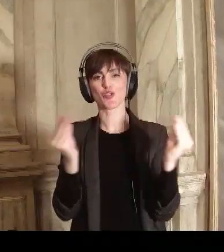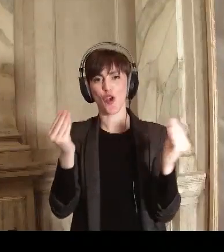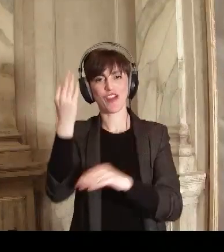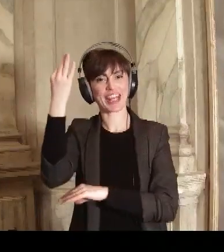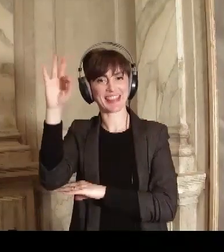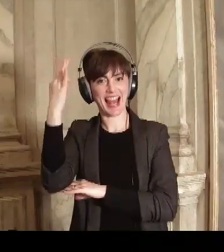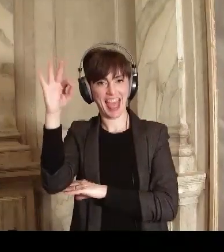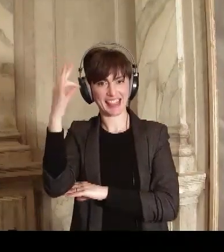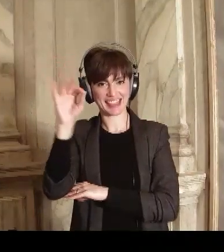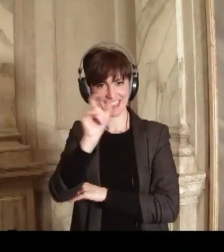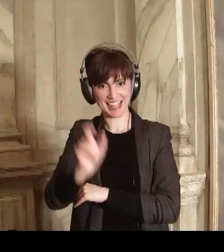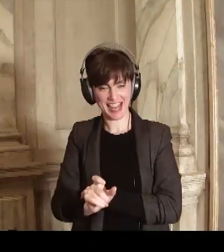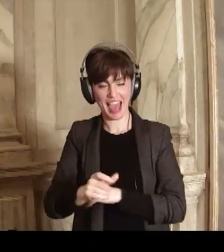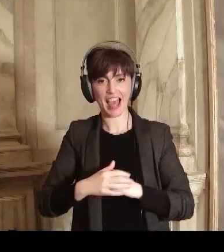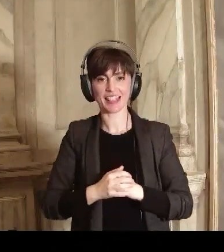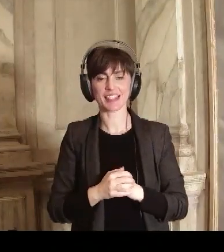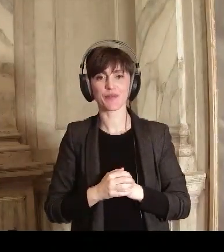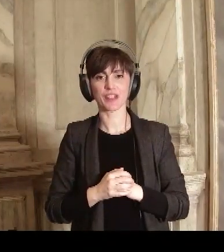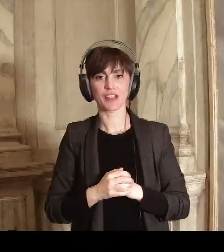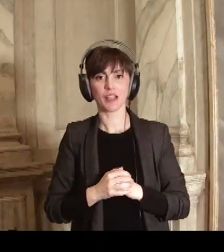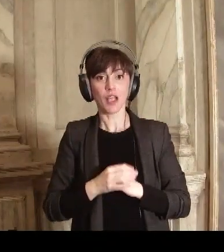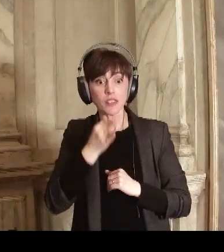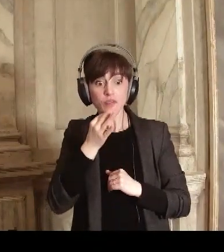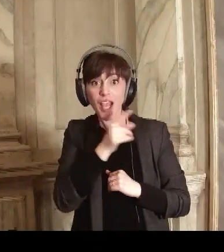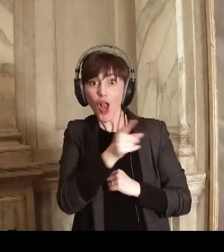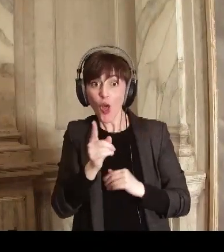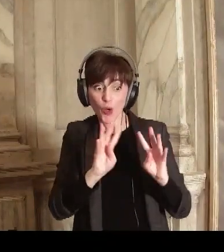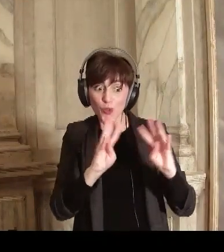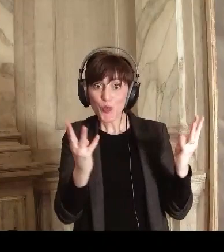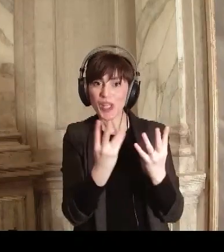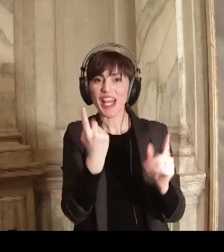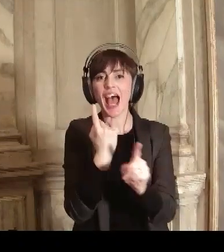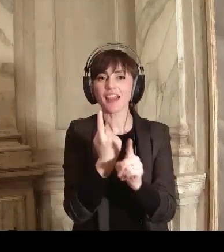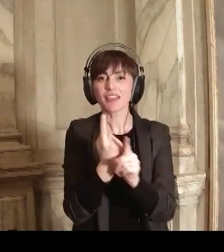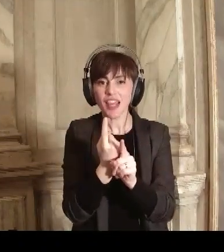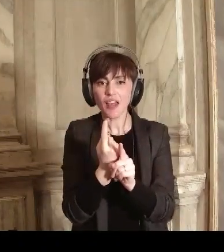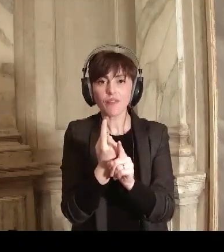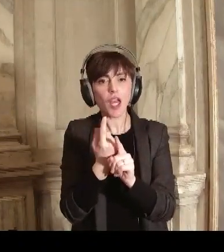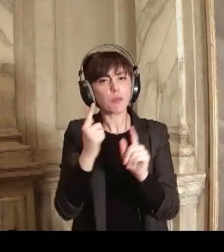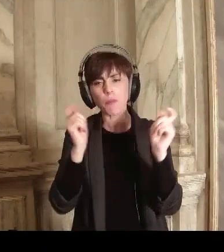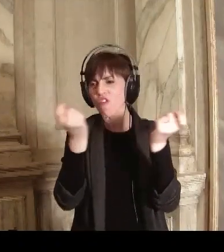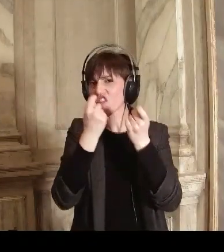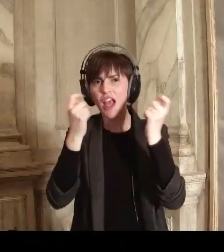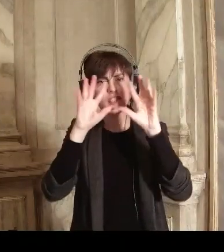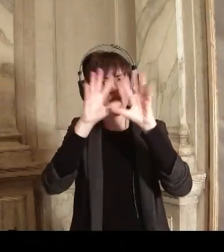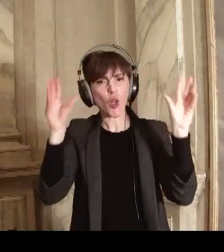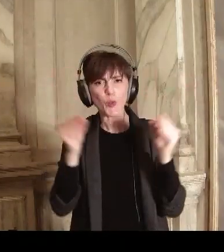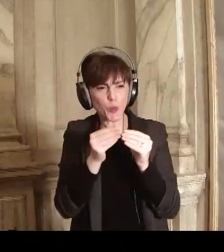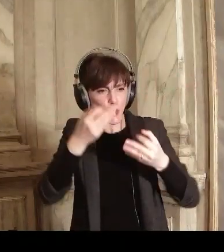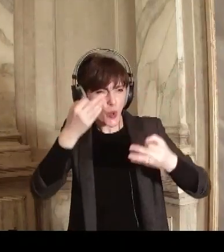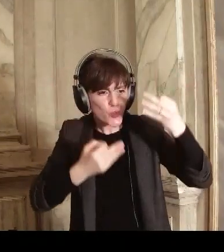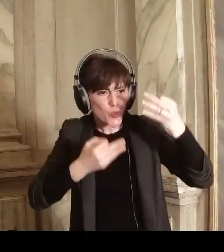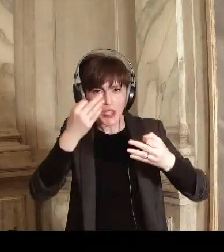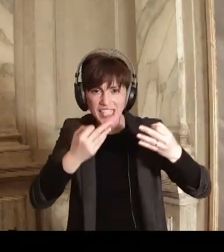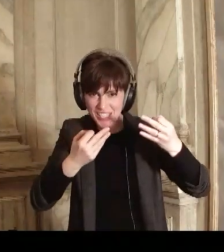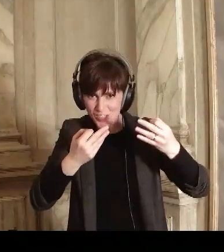giudicherà tutte le produzioni del festival, tutto il programma del festival sottoposto a questo concorso, e i